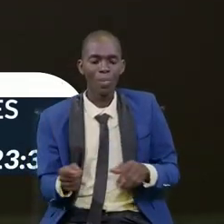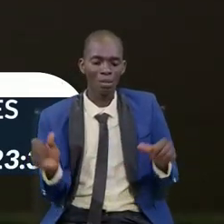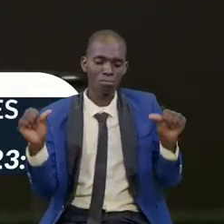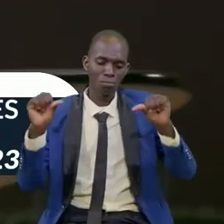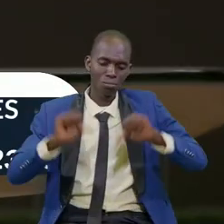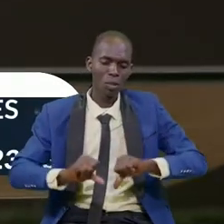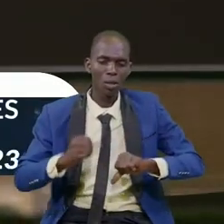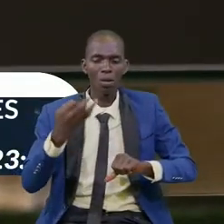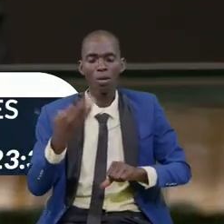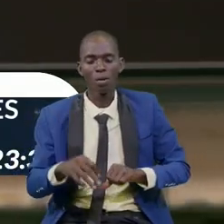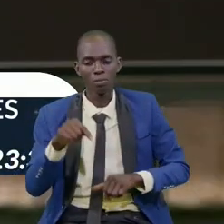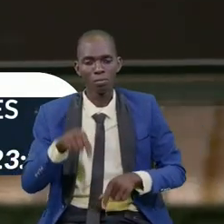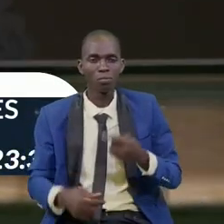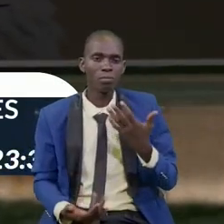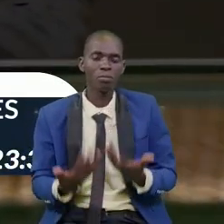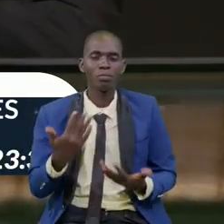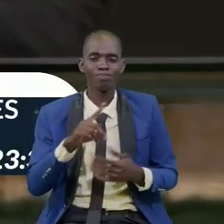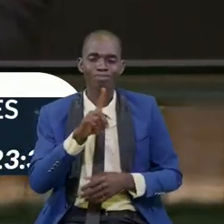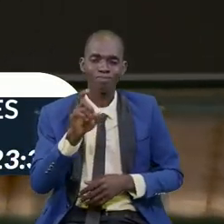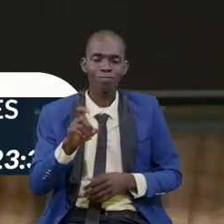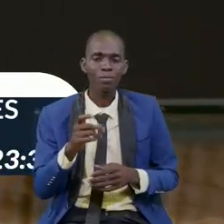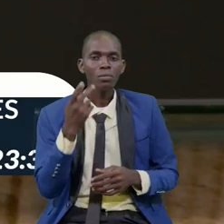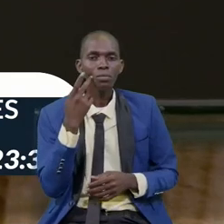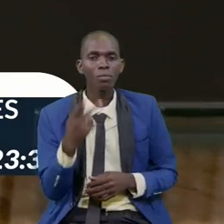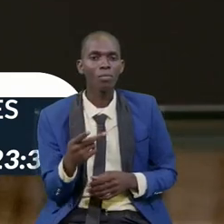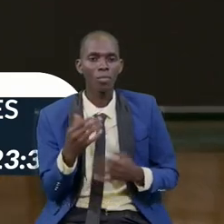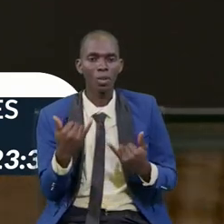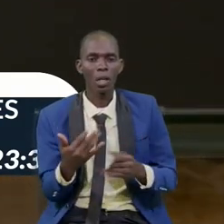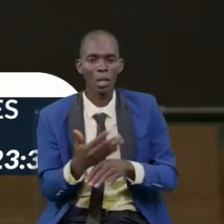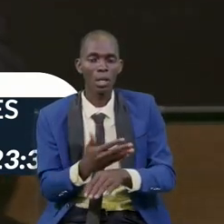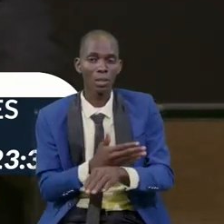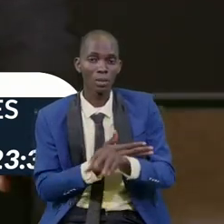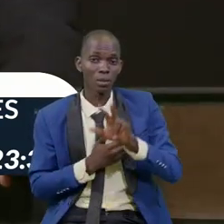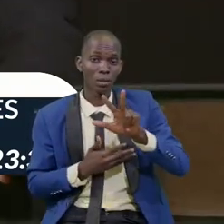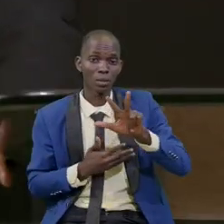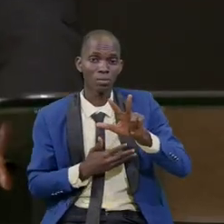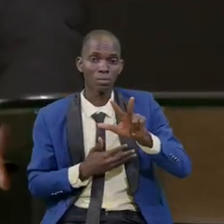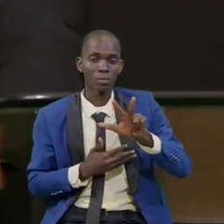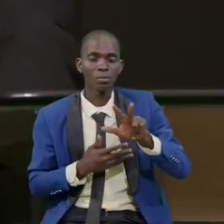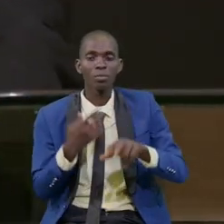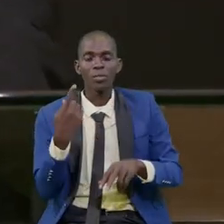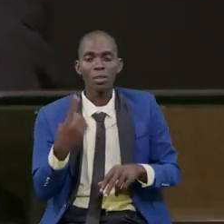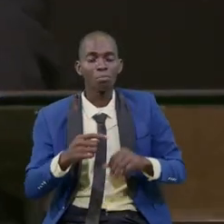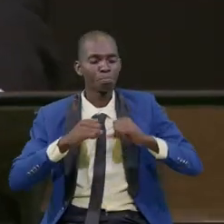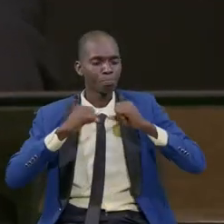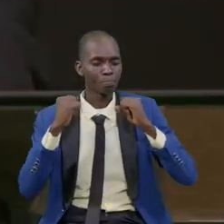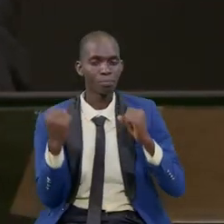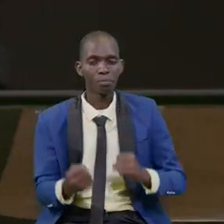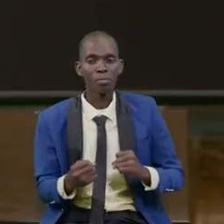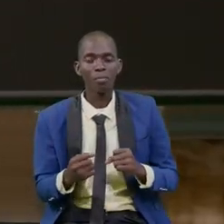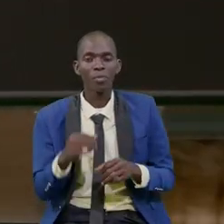Serpent, race de vipère, comment échapperez-vous au châtiment de la gêne? Numéro 3 ici, on va